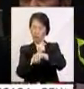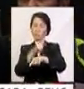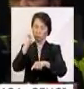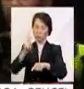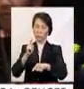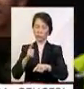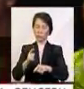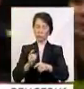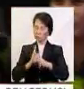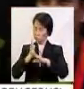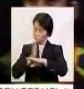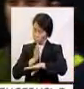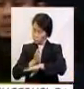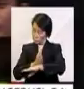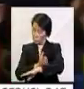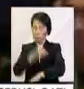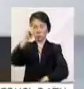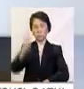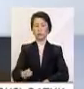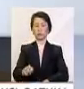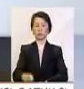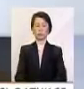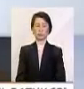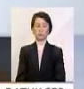harus diatasi dengan segera.